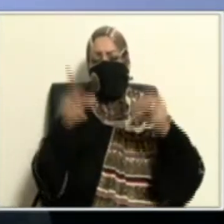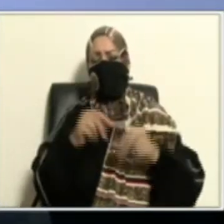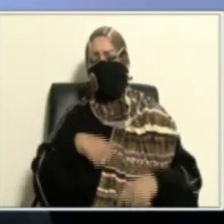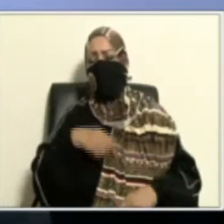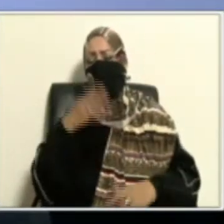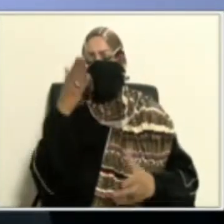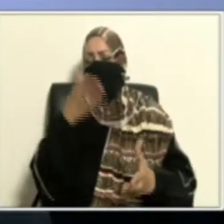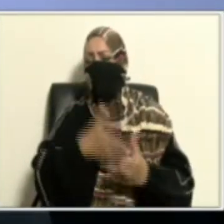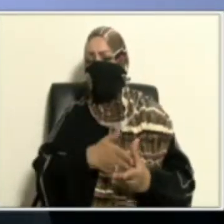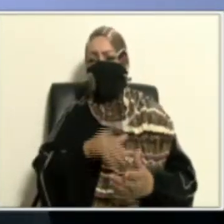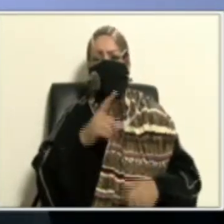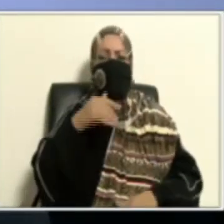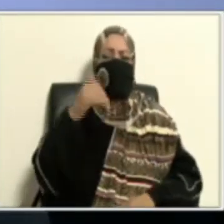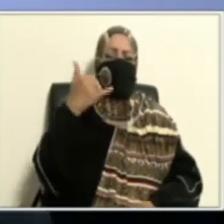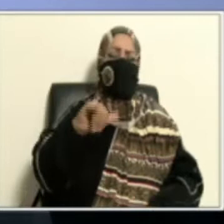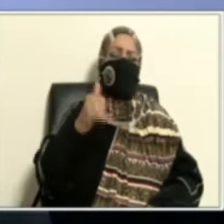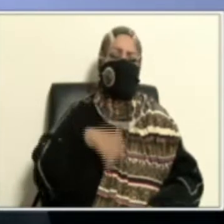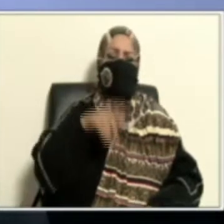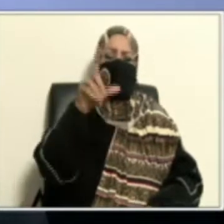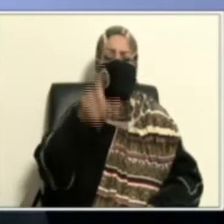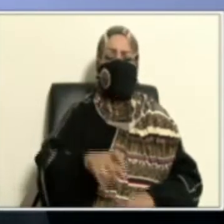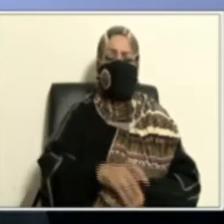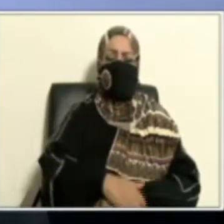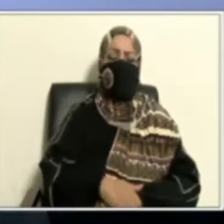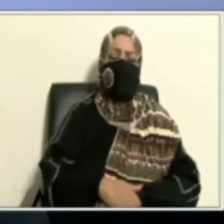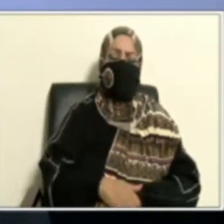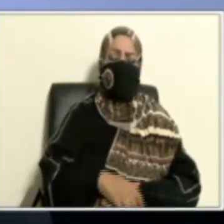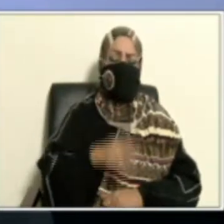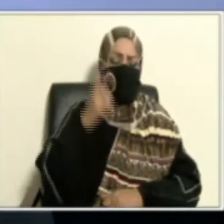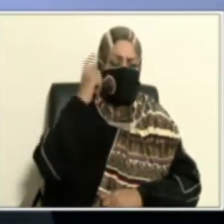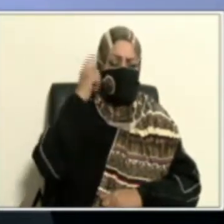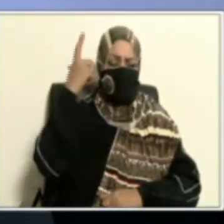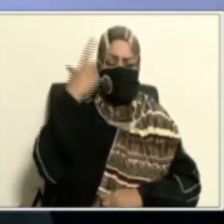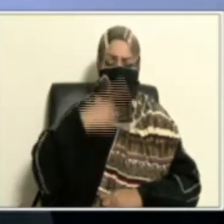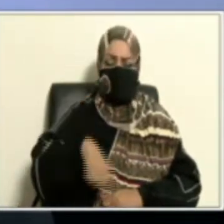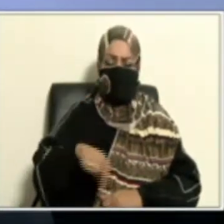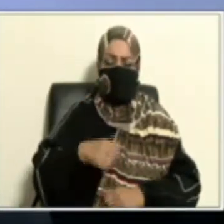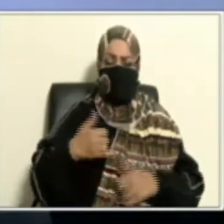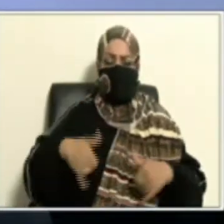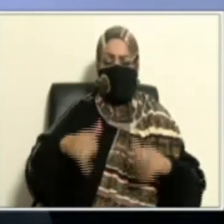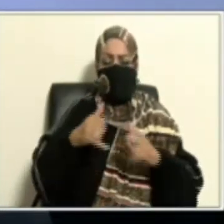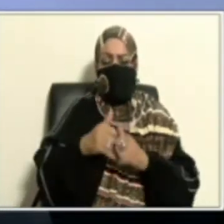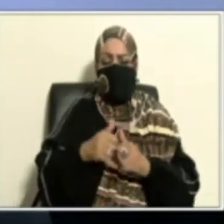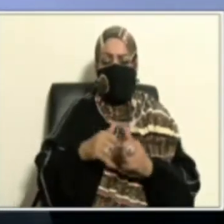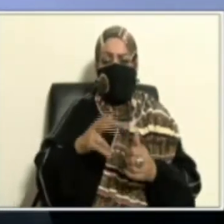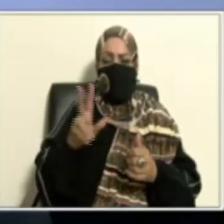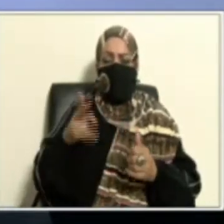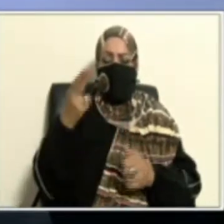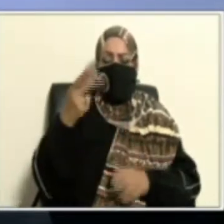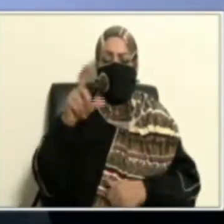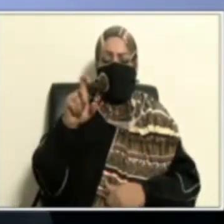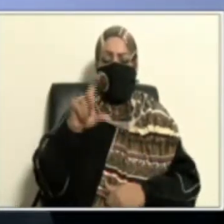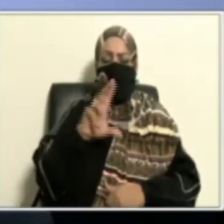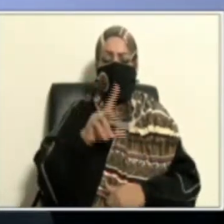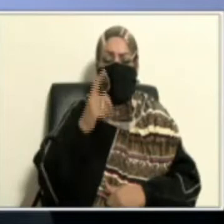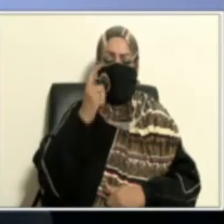ينبغي علي أن أحفظ هذه الأمانة. المحل ب4000 لا بأس مثلا أني أجر